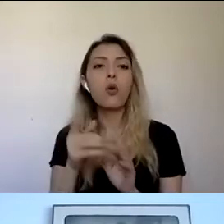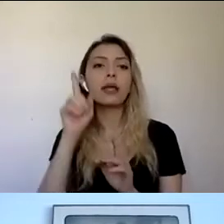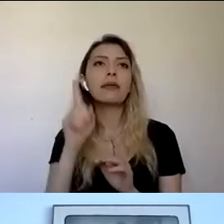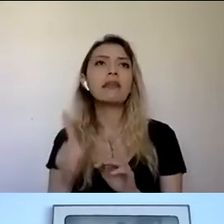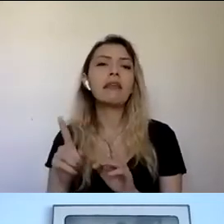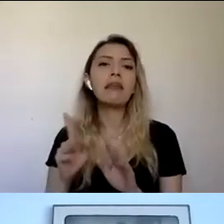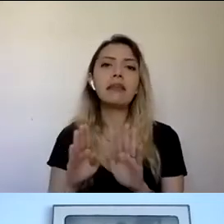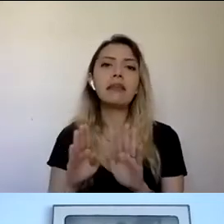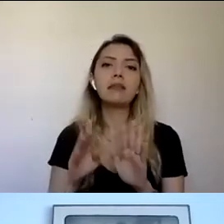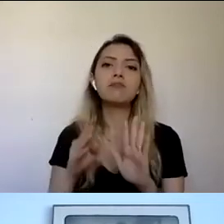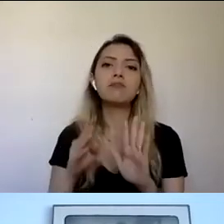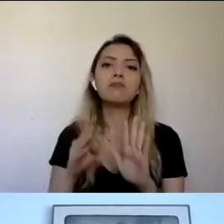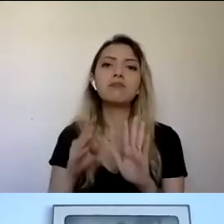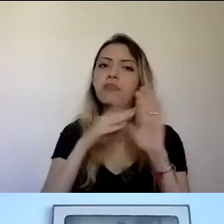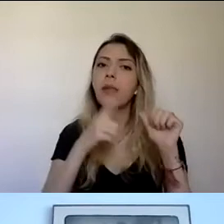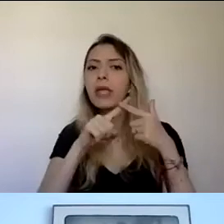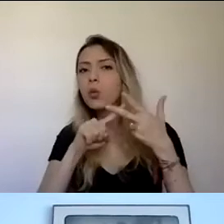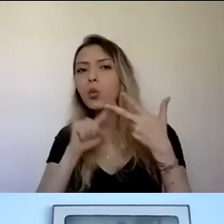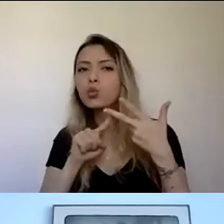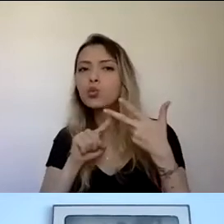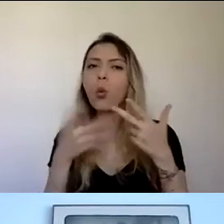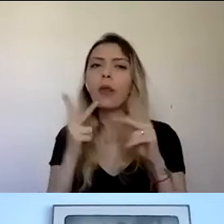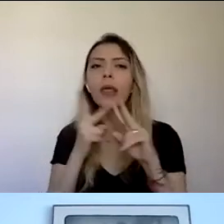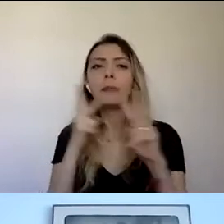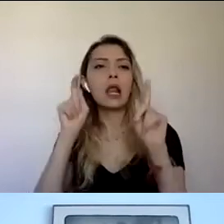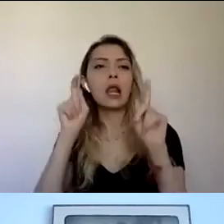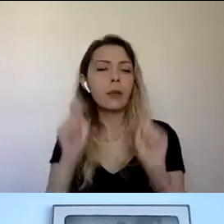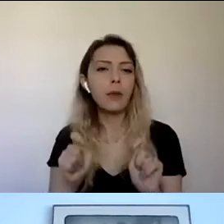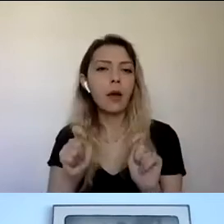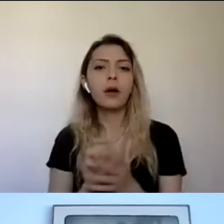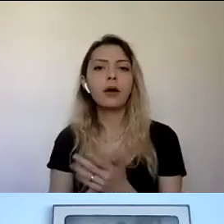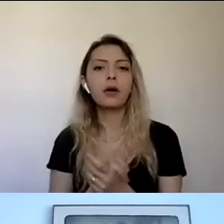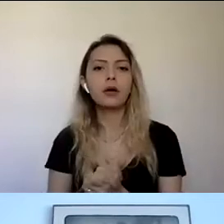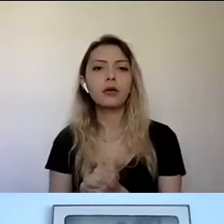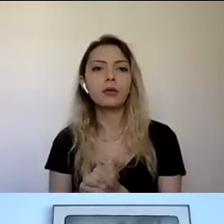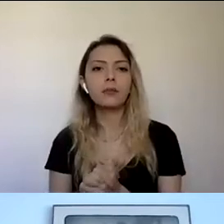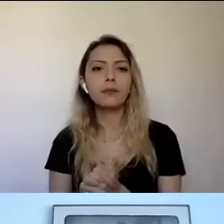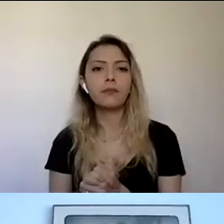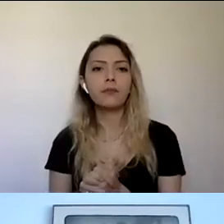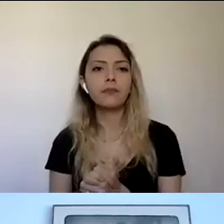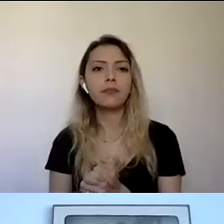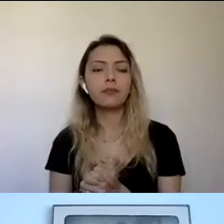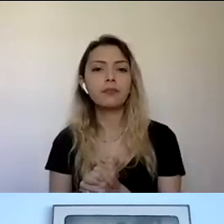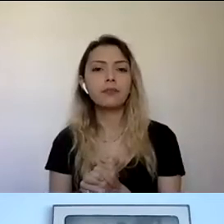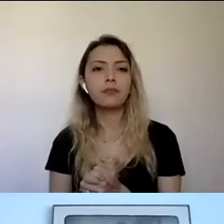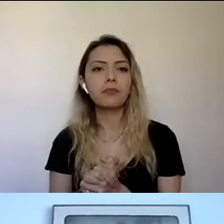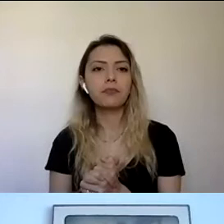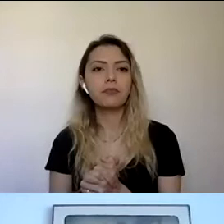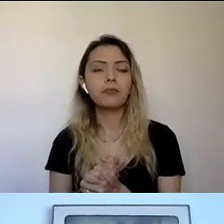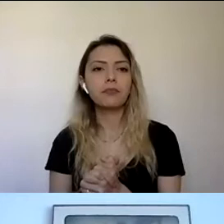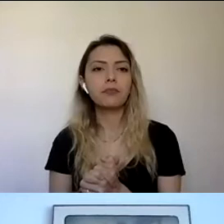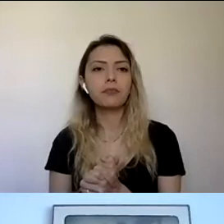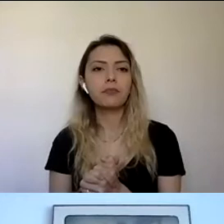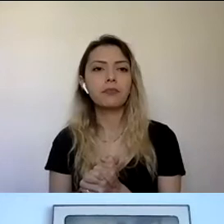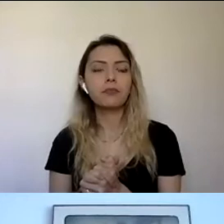tüm bu süreçte örneğin bu bilginin tüm hak sahipleriyle ya da bunu geliştirecek sivil toplum